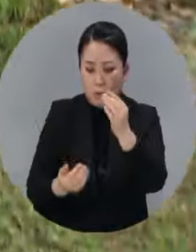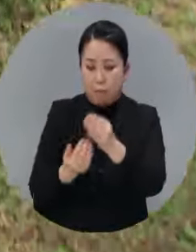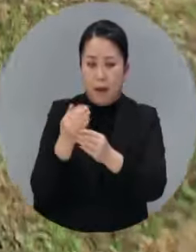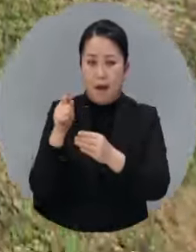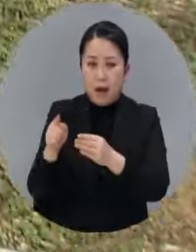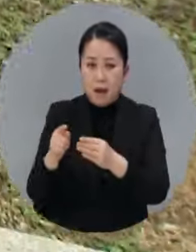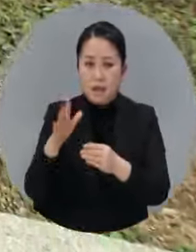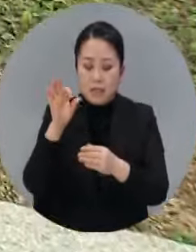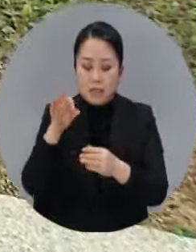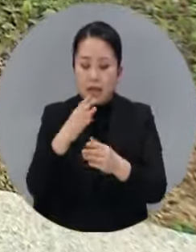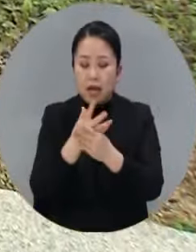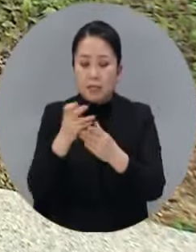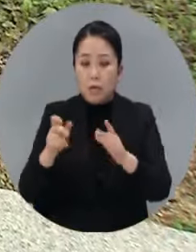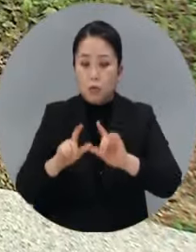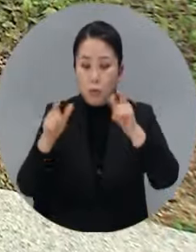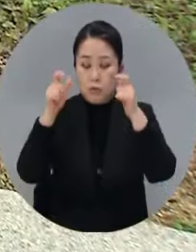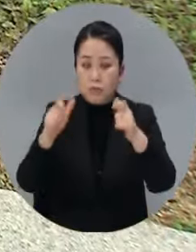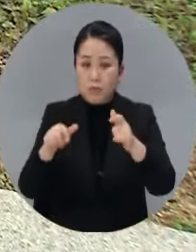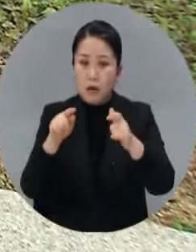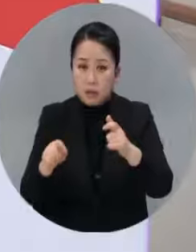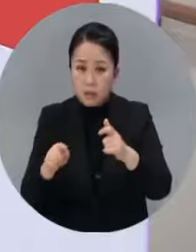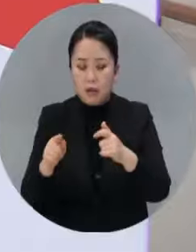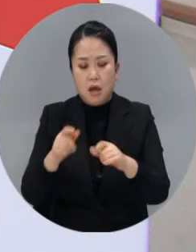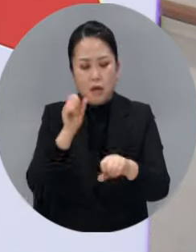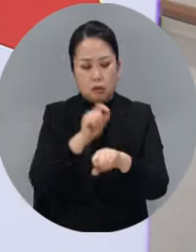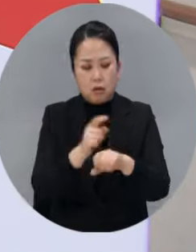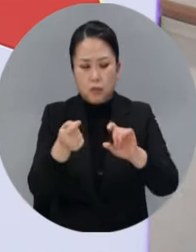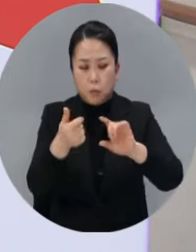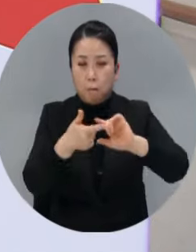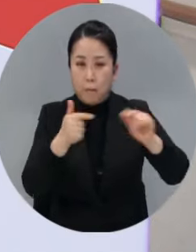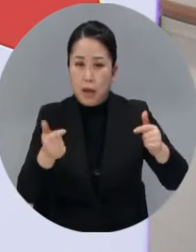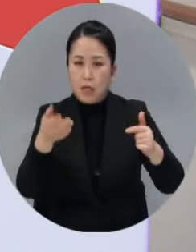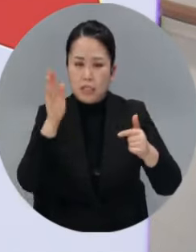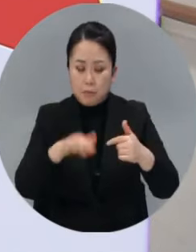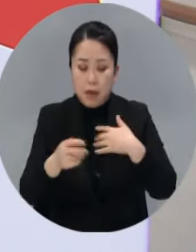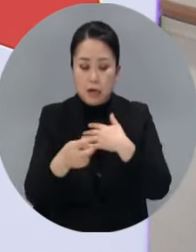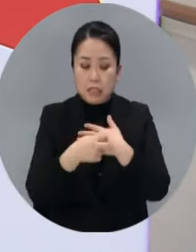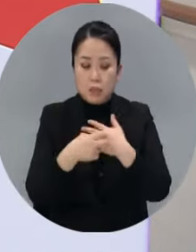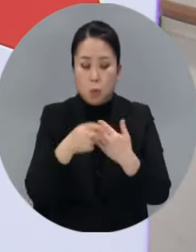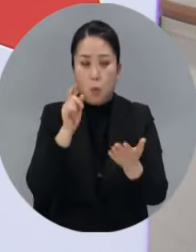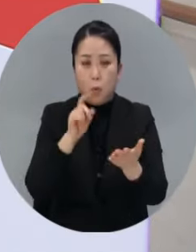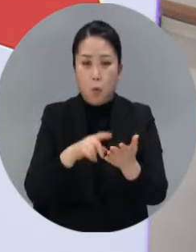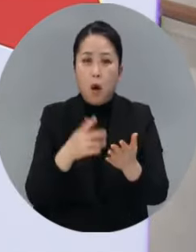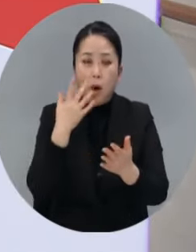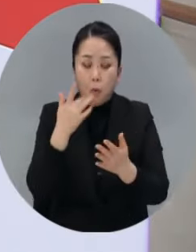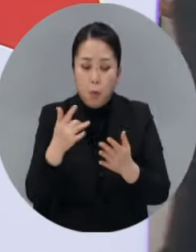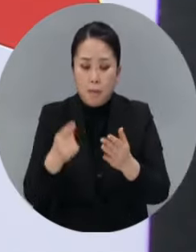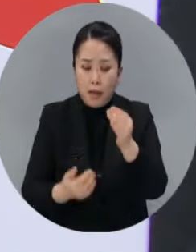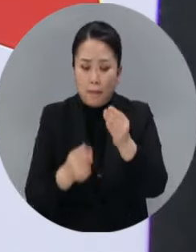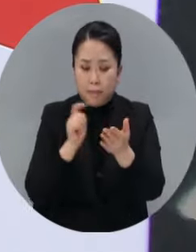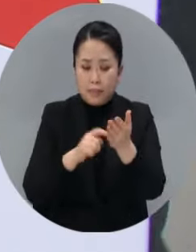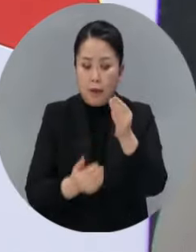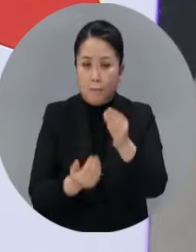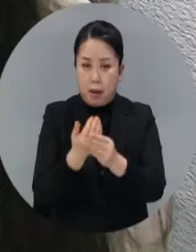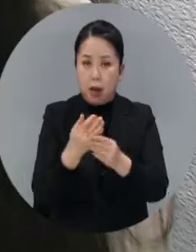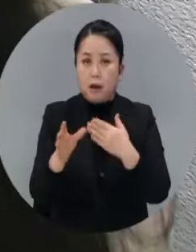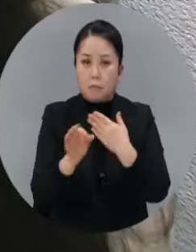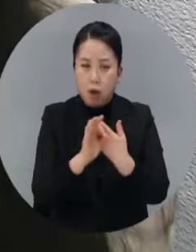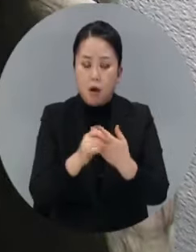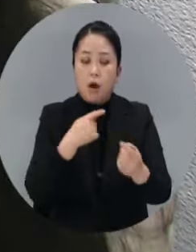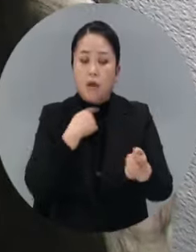그 성격은 다르지만 의료 공백이라는 비상 상황이 발생하면 겪게되는 시민들의 불안과